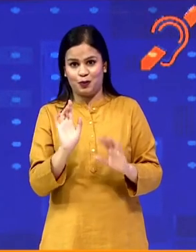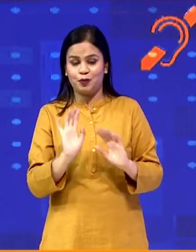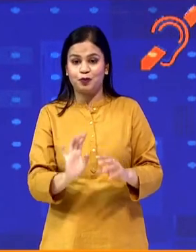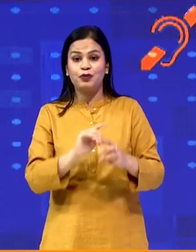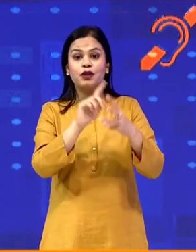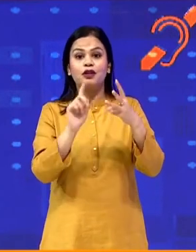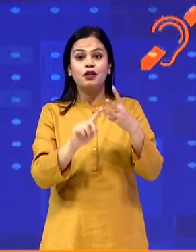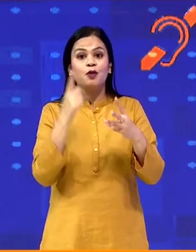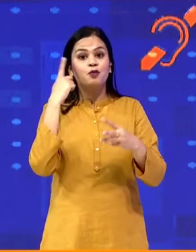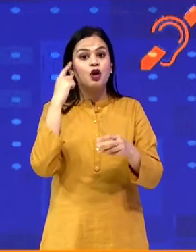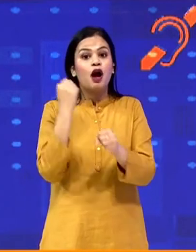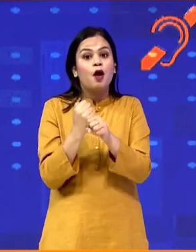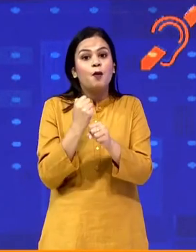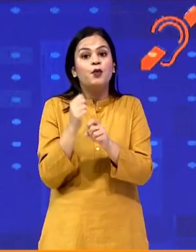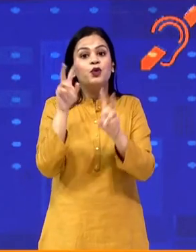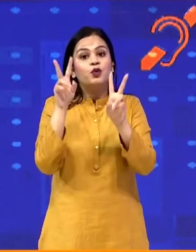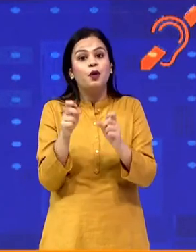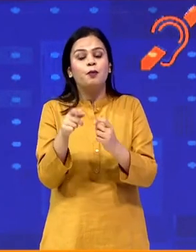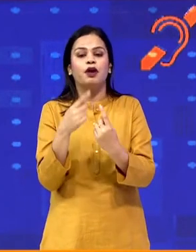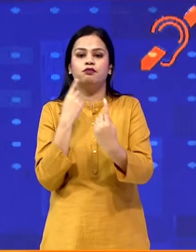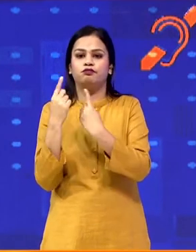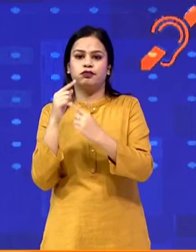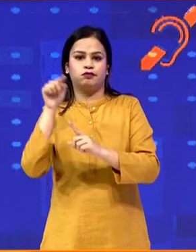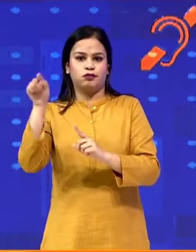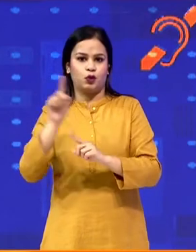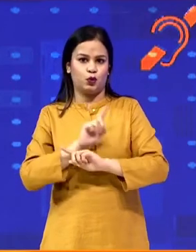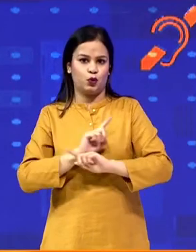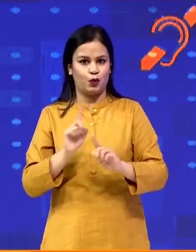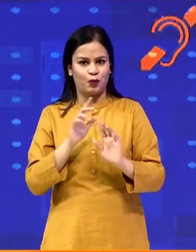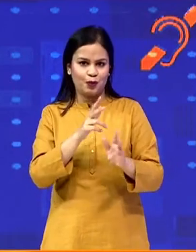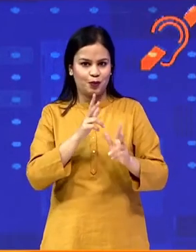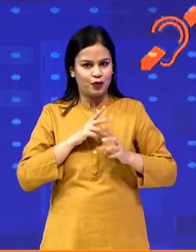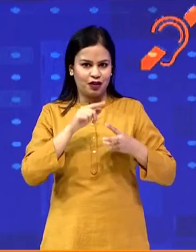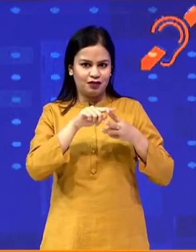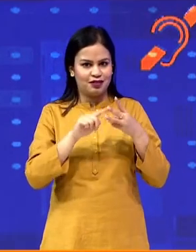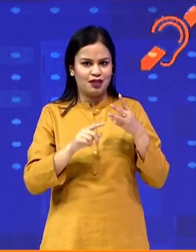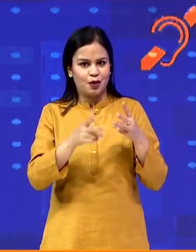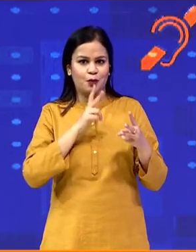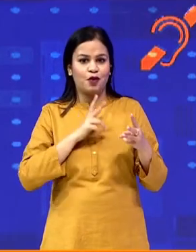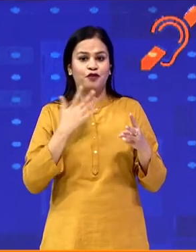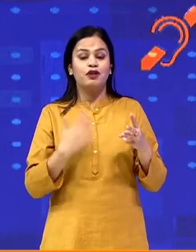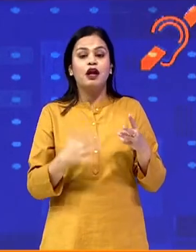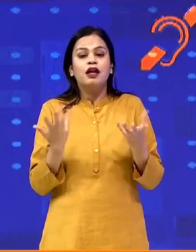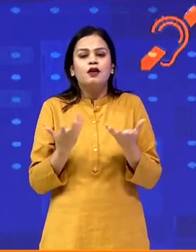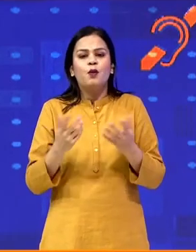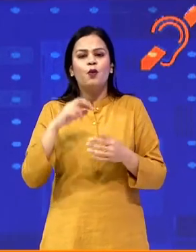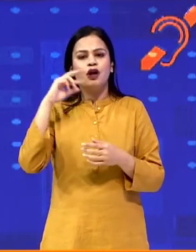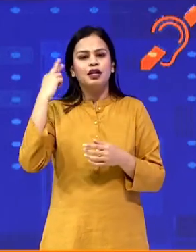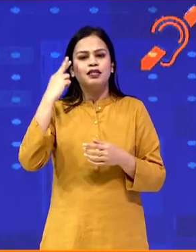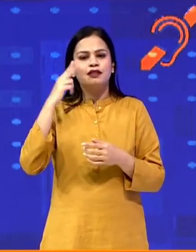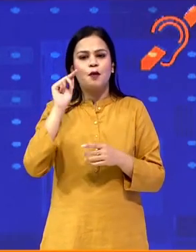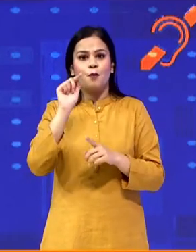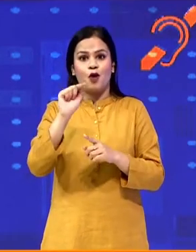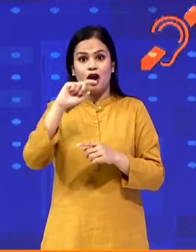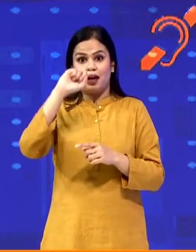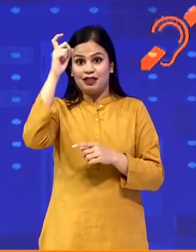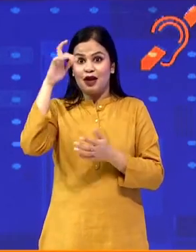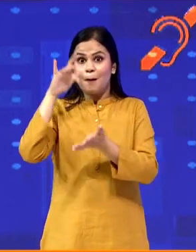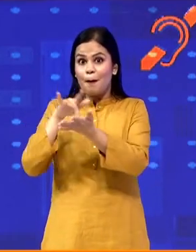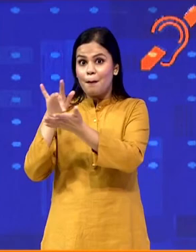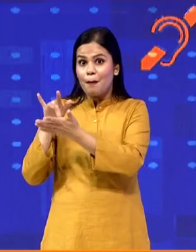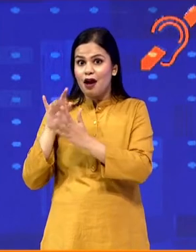सरकार के बड़े में कोई बात करना क्योंकि विदेश में आपके दोस्त